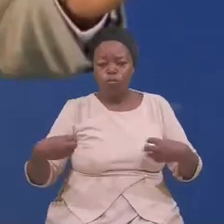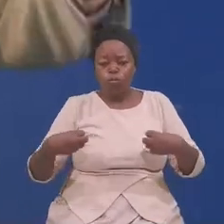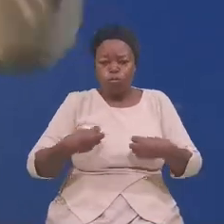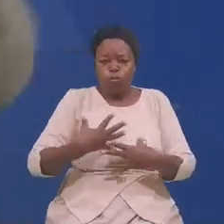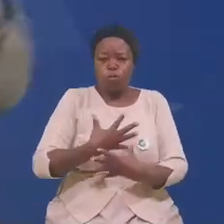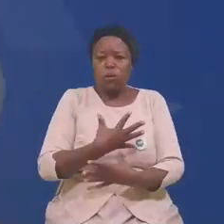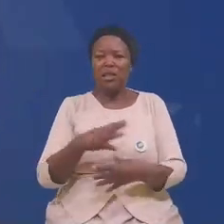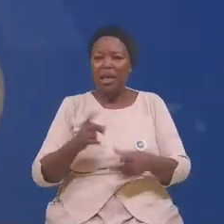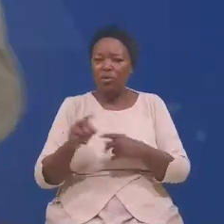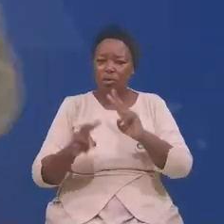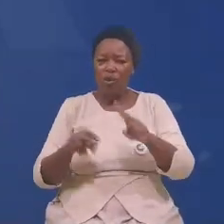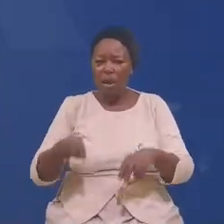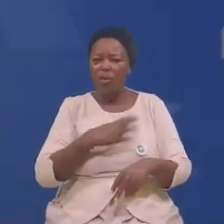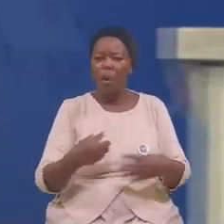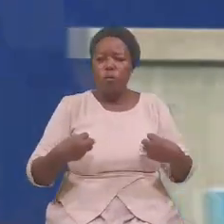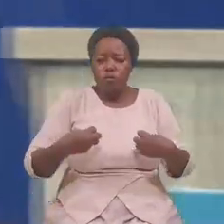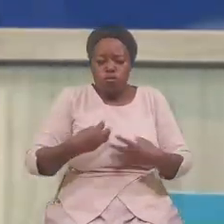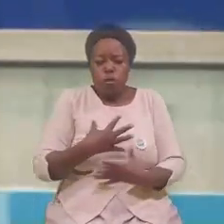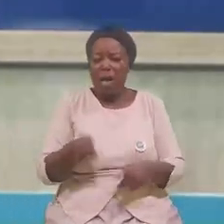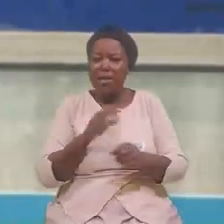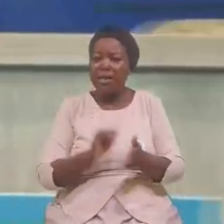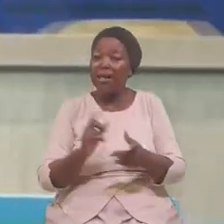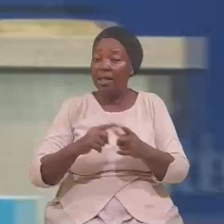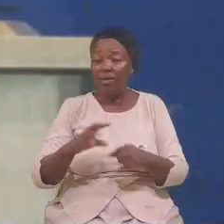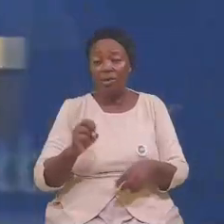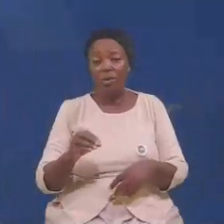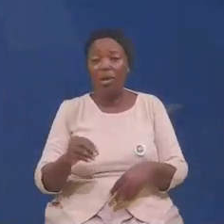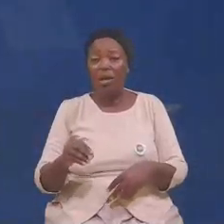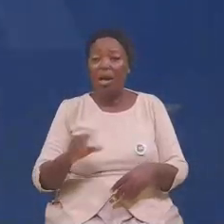gros. Alors j'ai dit, nous allons prier.